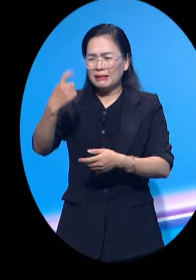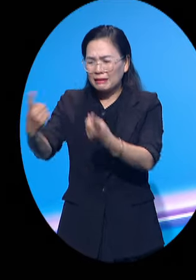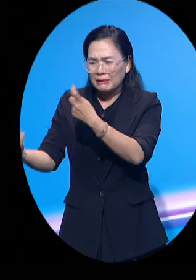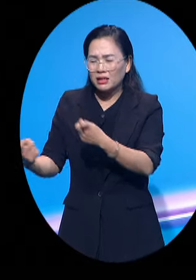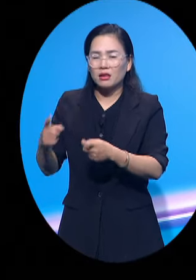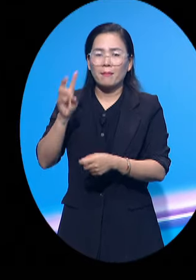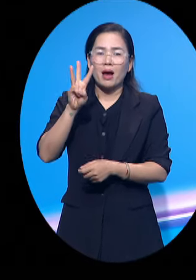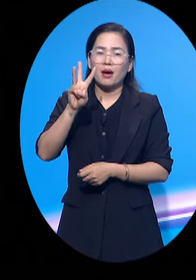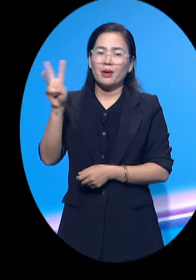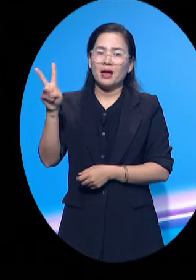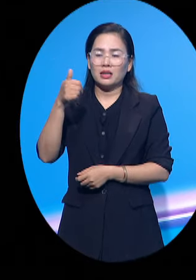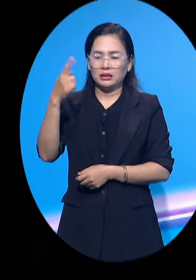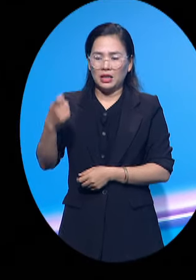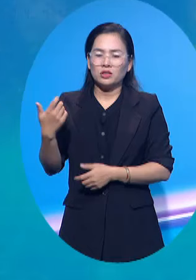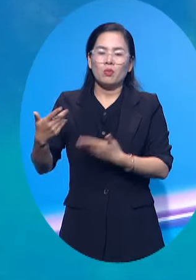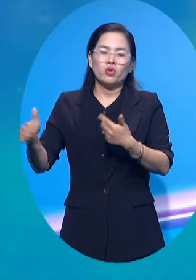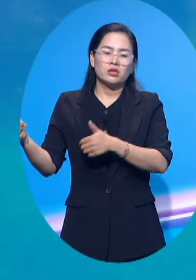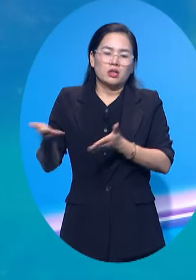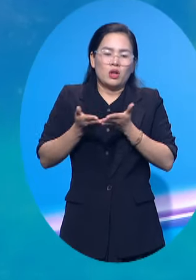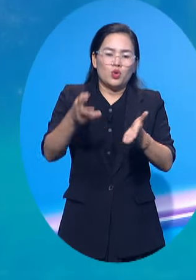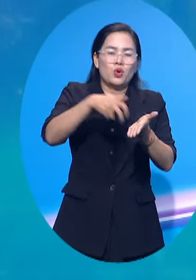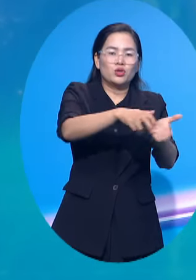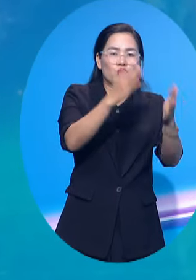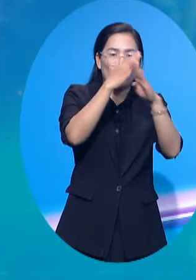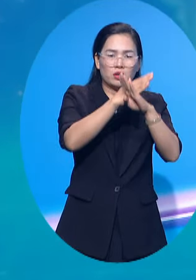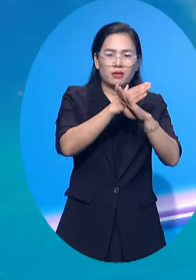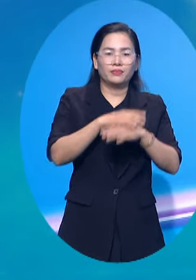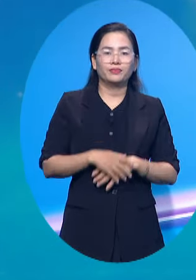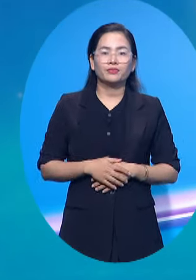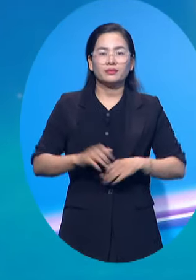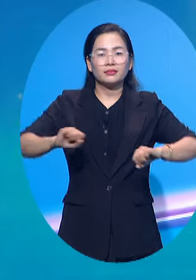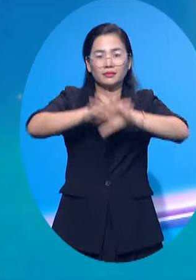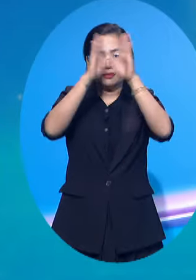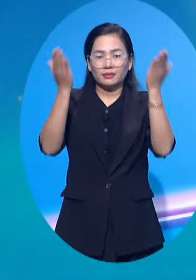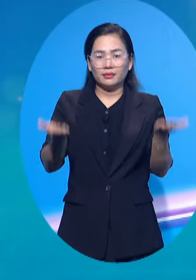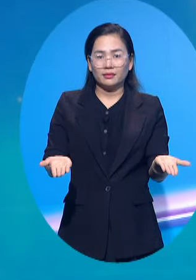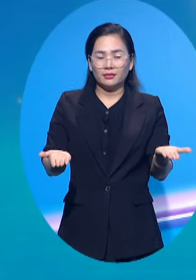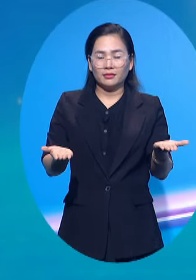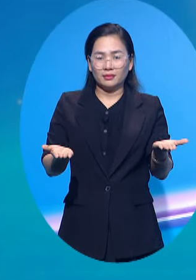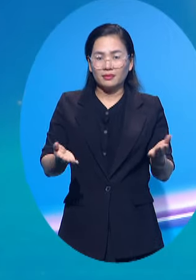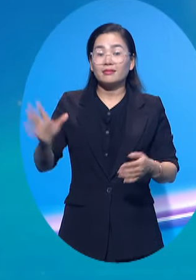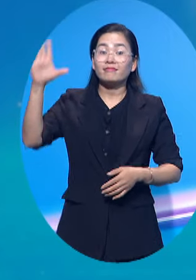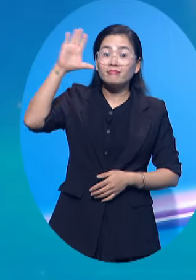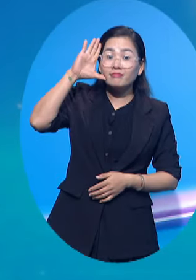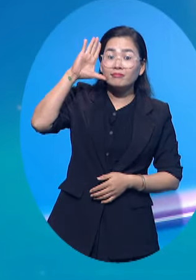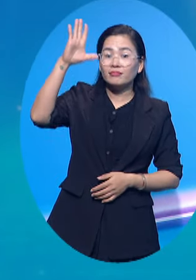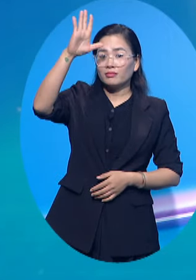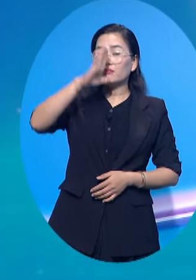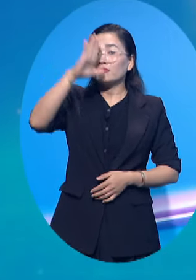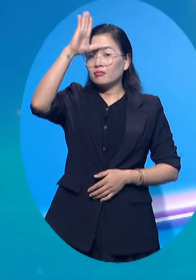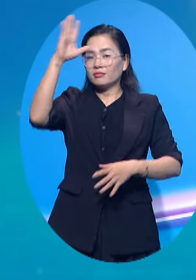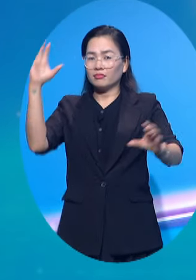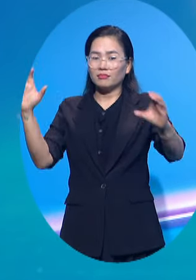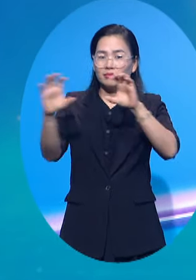và 32 người đã tử vong. Sáng sớm nay, theo giờ Việt Nam, nhật thực toàn phần đã xuất hiện từ bờ biển Thái Bình Dương